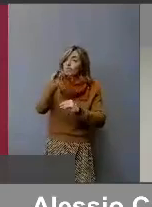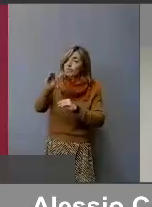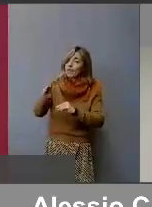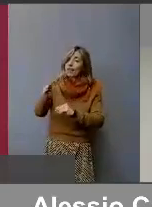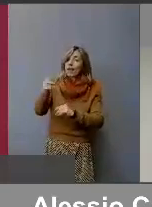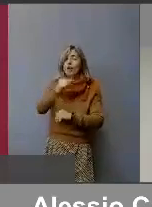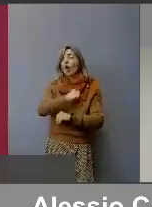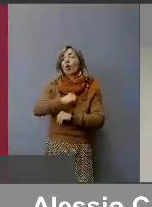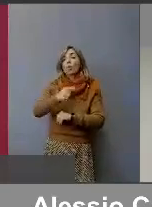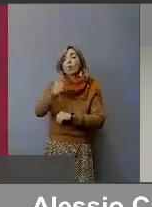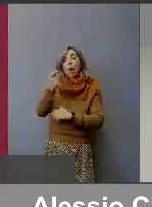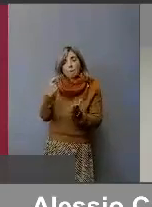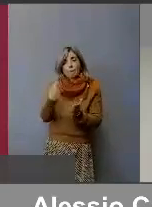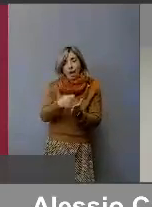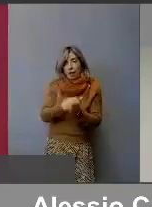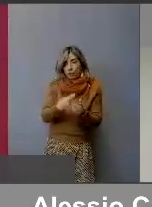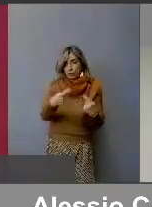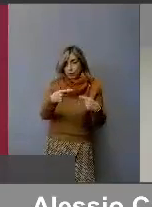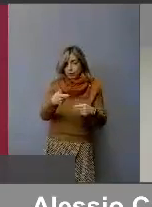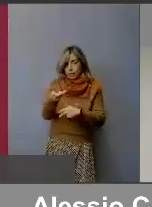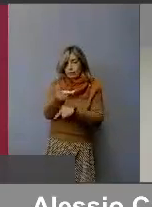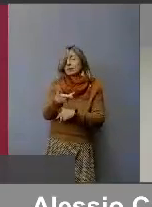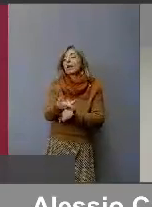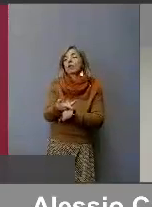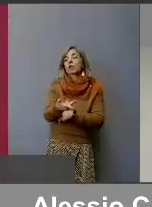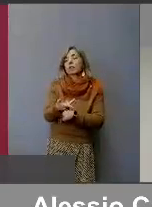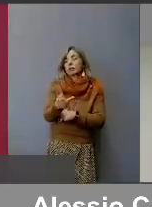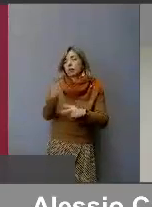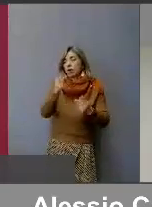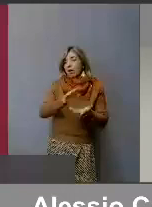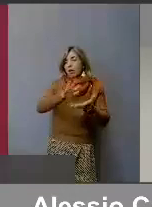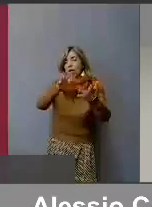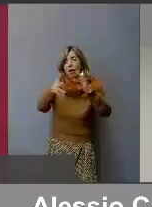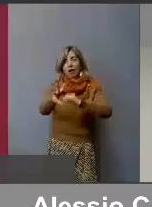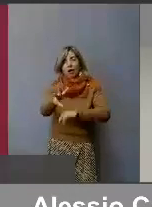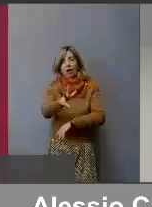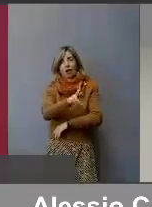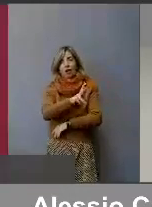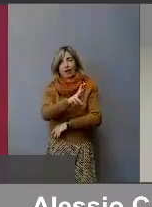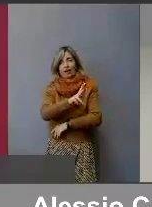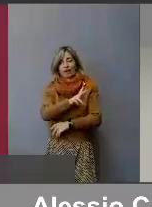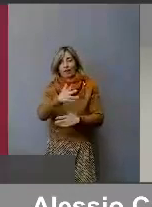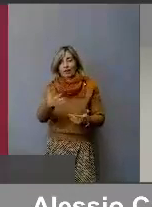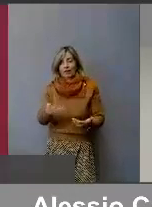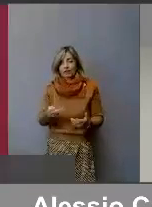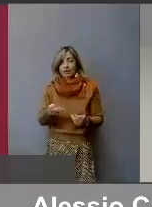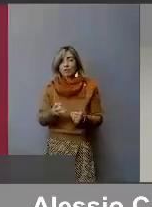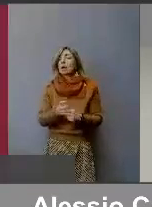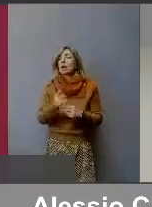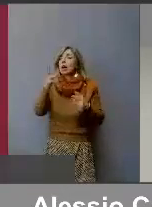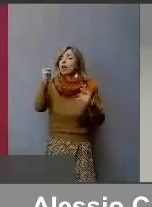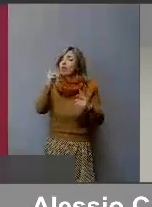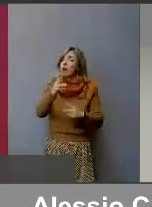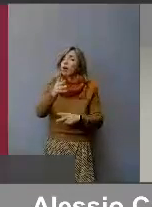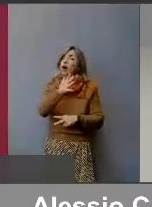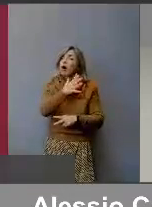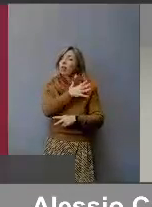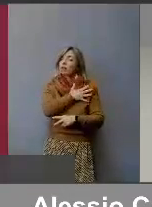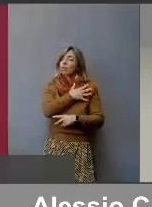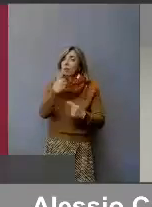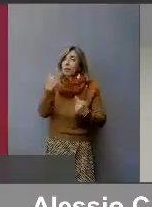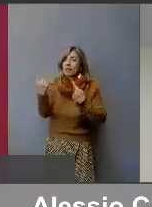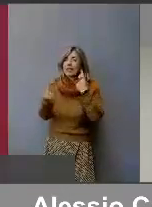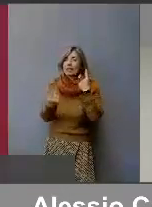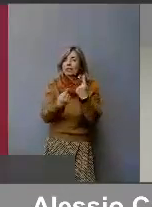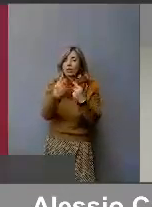quindi insomma è una situazione reiterata chiaramente la responsabilità non ricade solo sull'ultima amministrazioni ma ricade sull'ultima